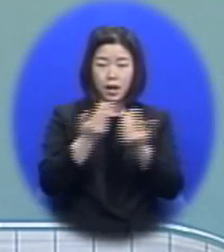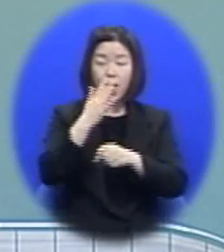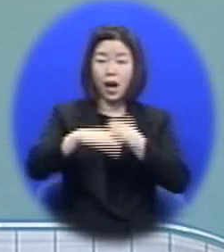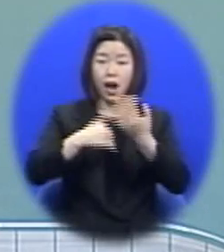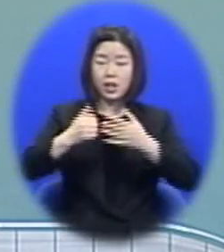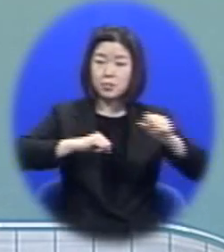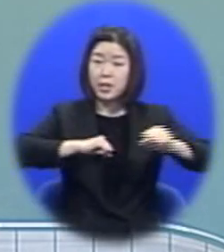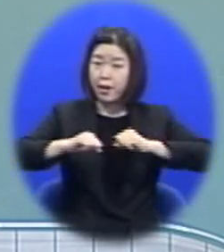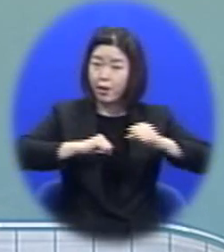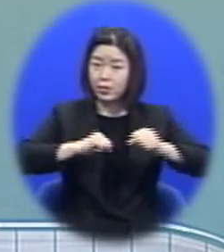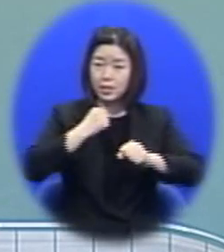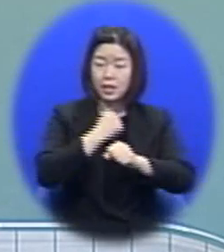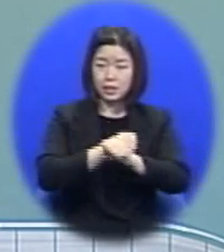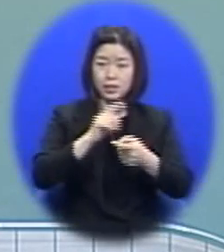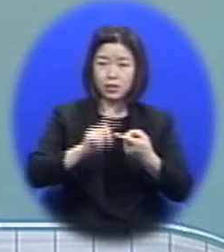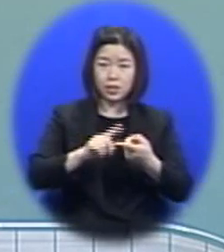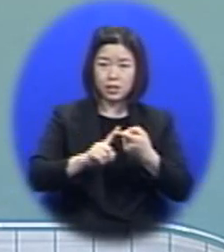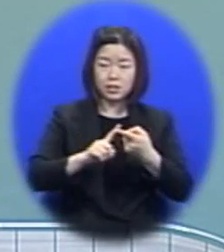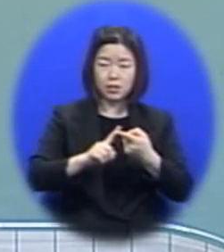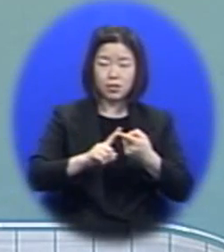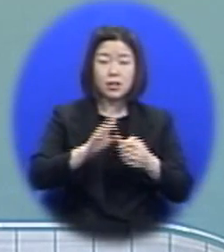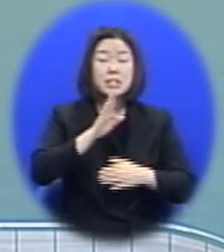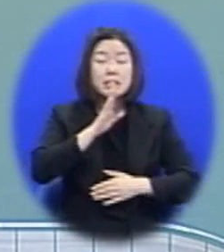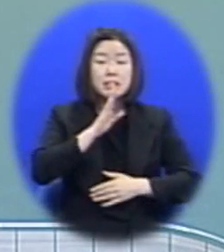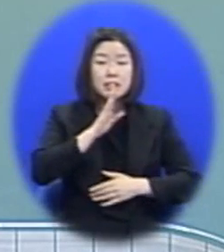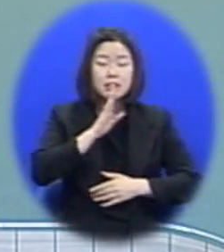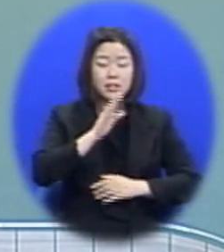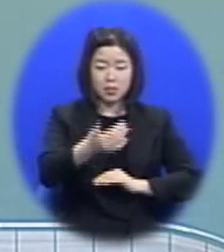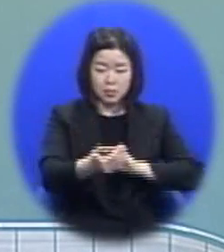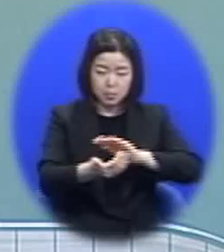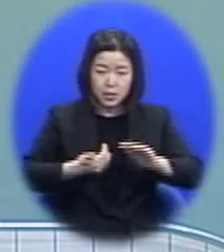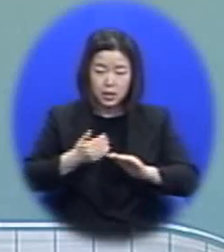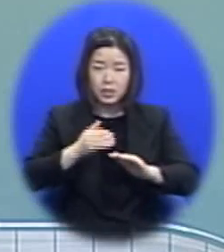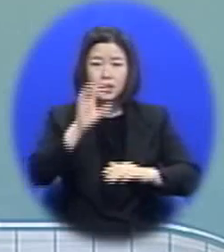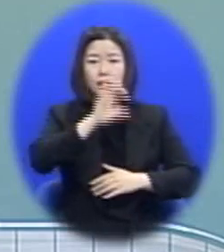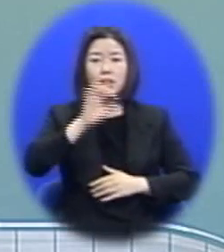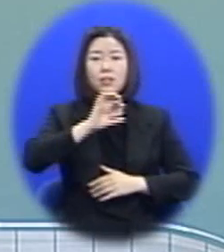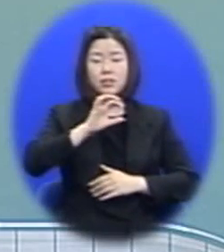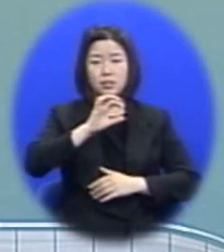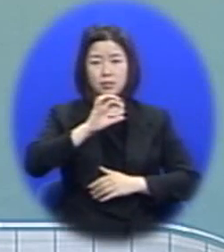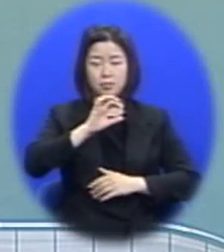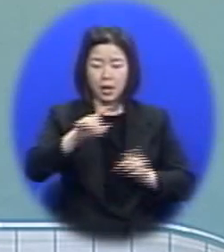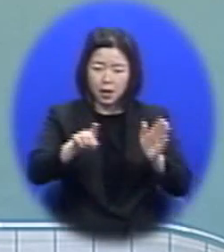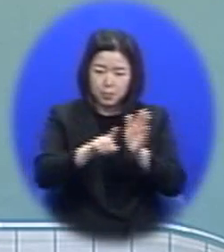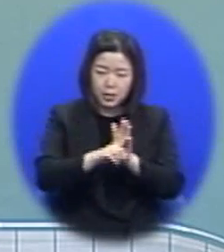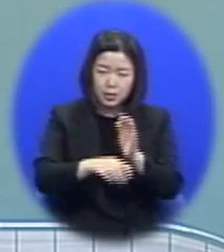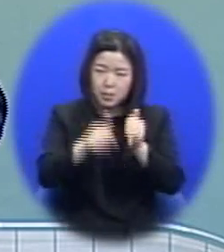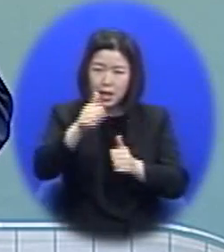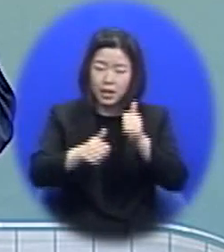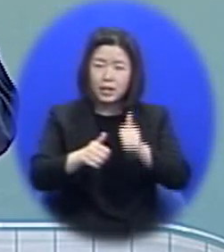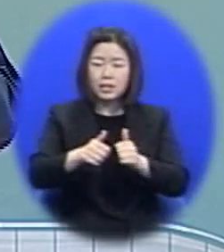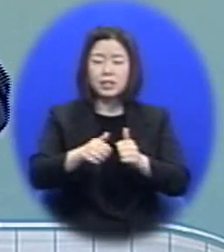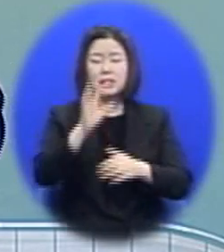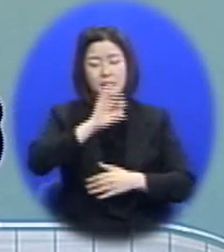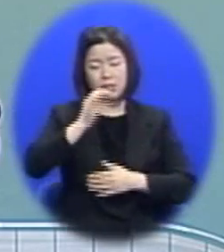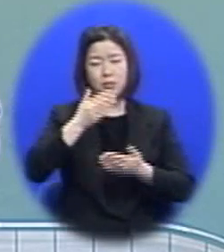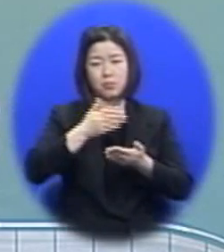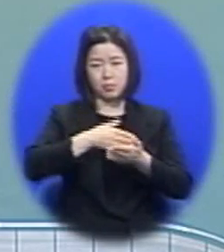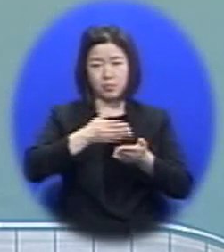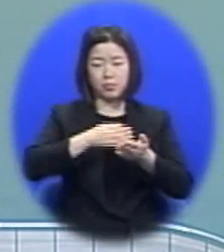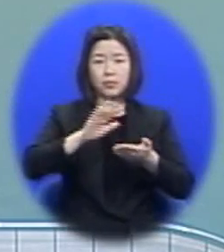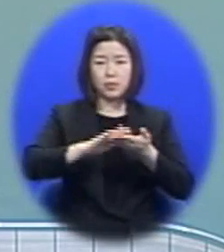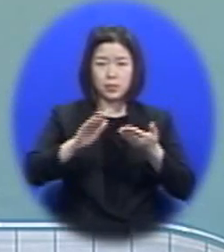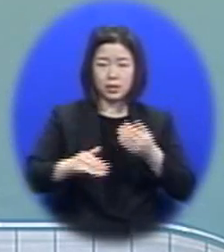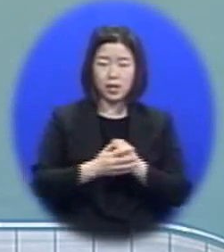역사하시는 것에 대한 실습이 믿음의 실험이에요 주님이 나를 통해서 우리 아이를